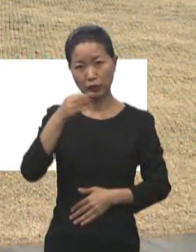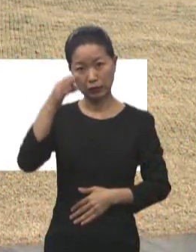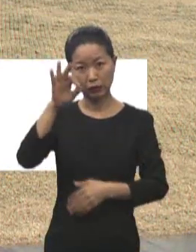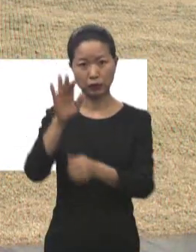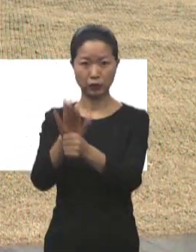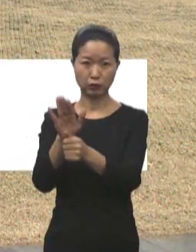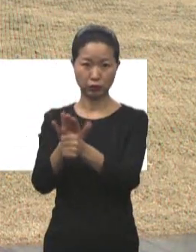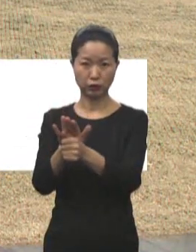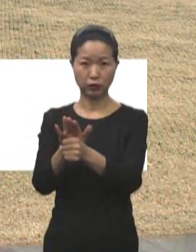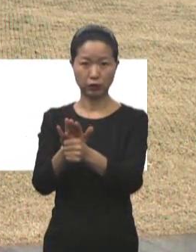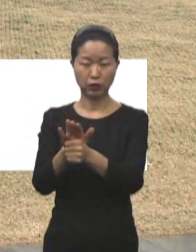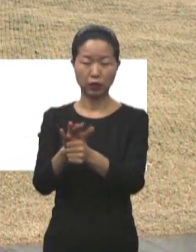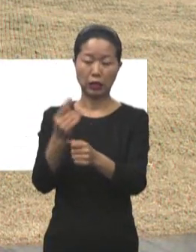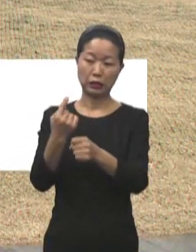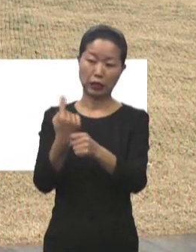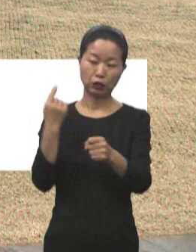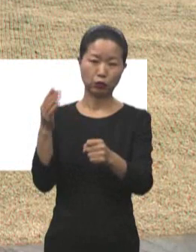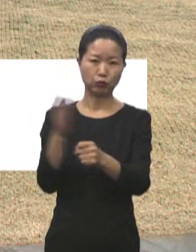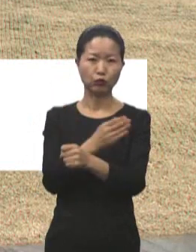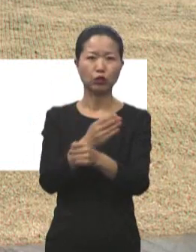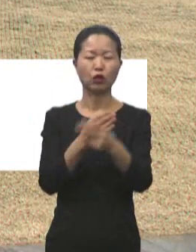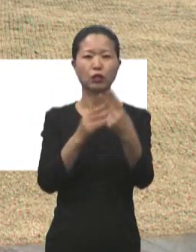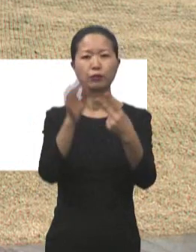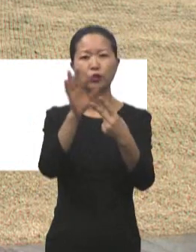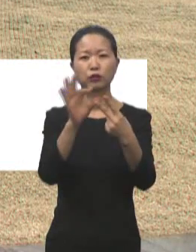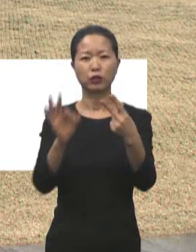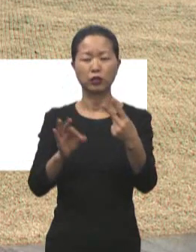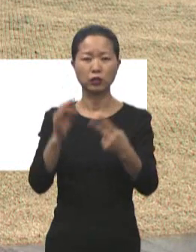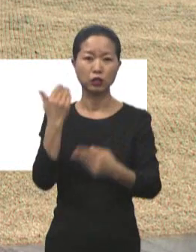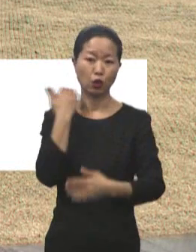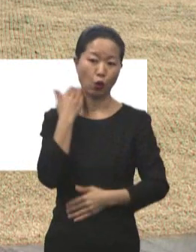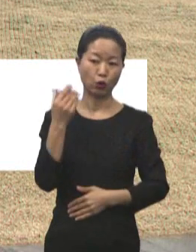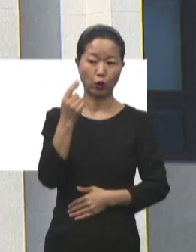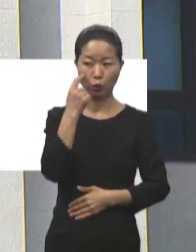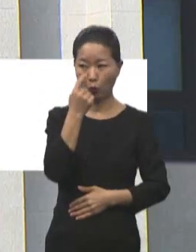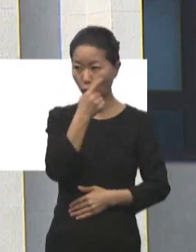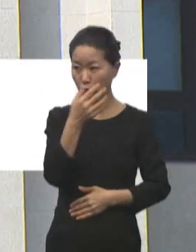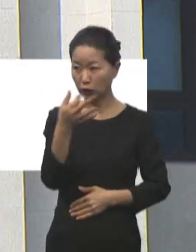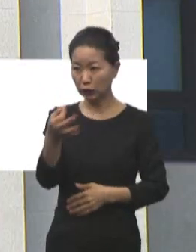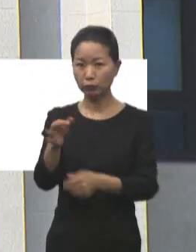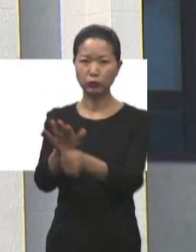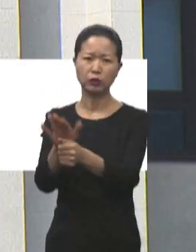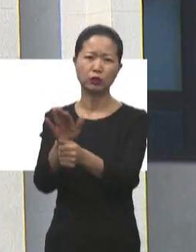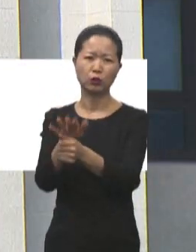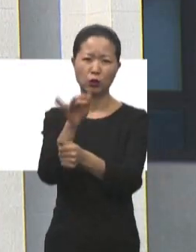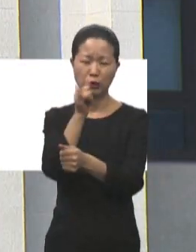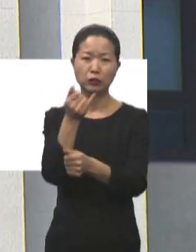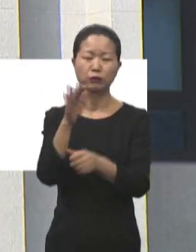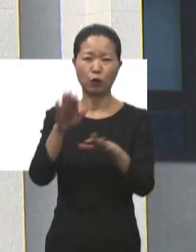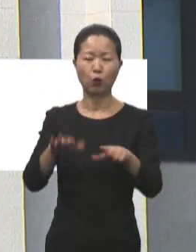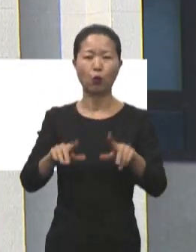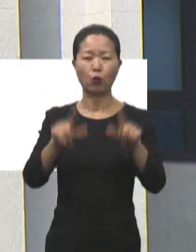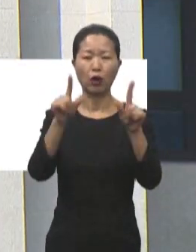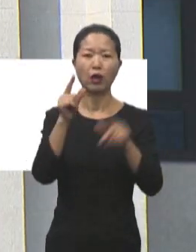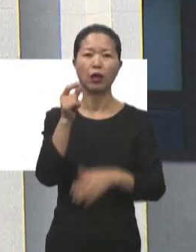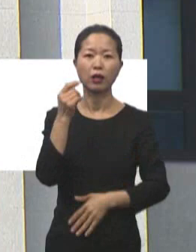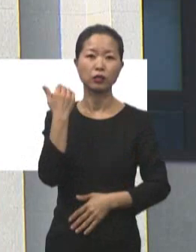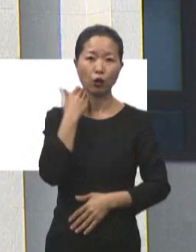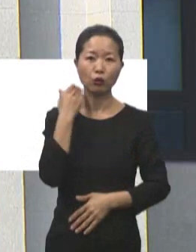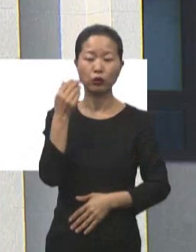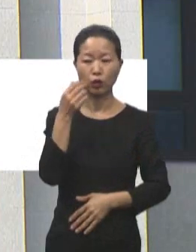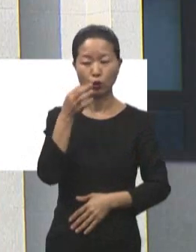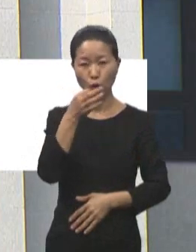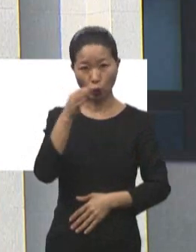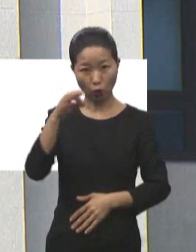밝혔습니다시는 지난해부터 연 2% 전세보증금 대출 이자를 지원해 왔으나 올해는 전월세 보증금 대출